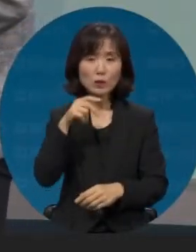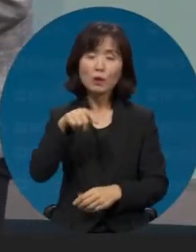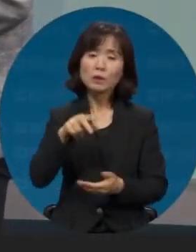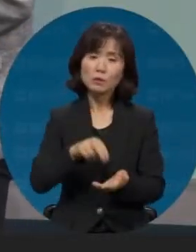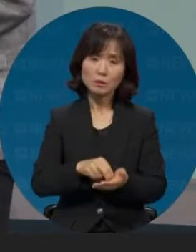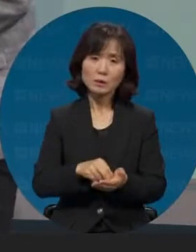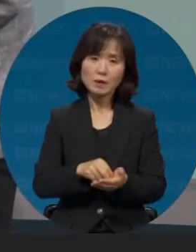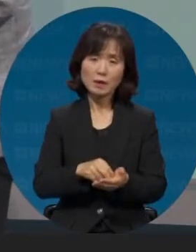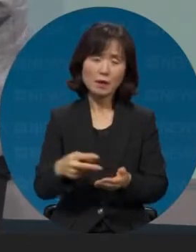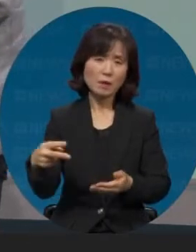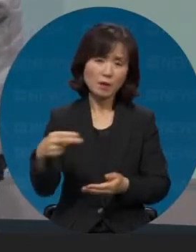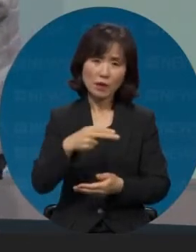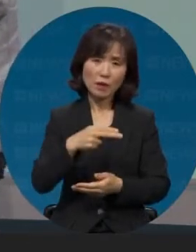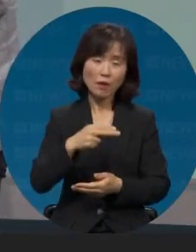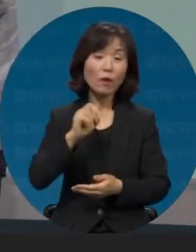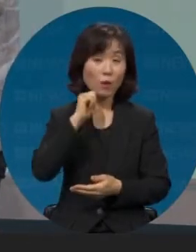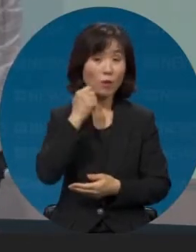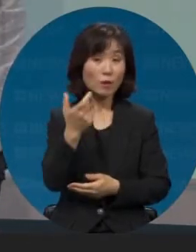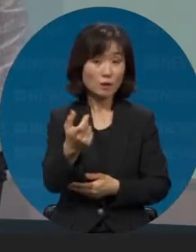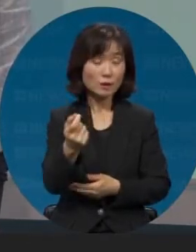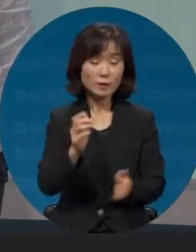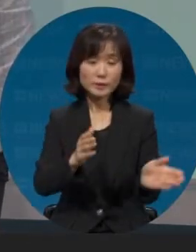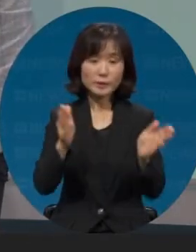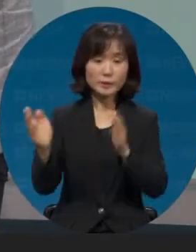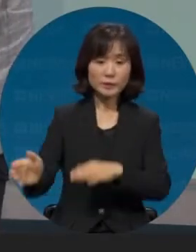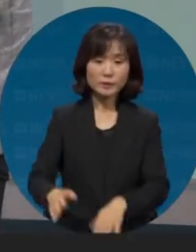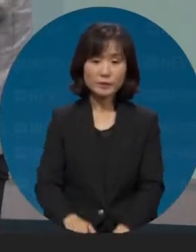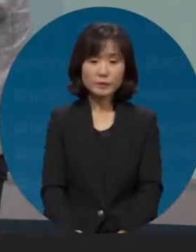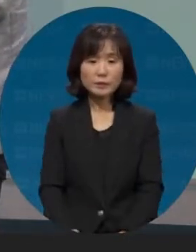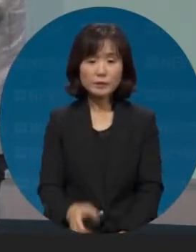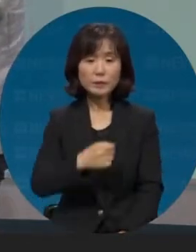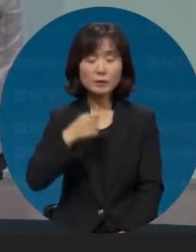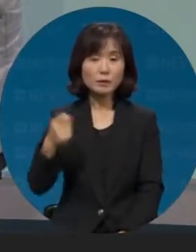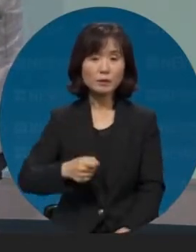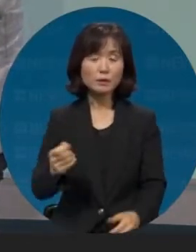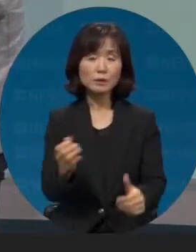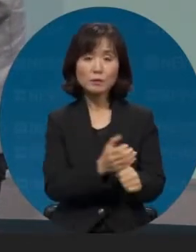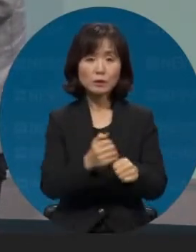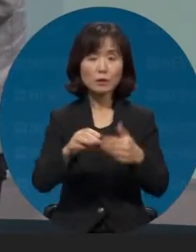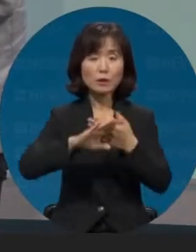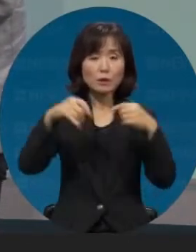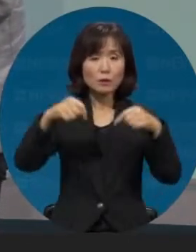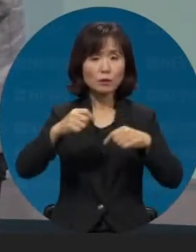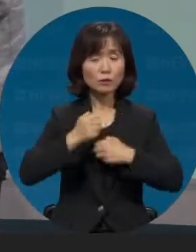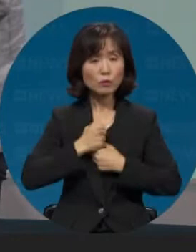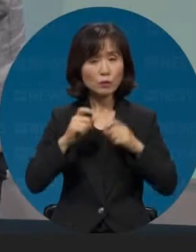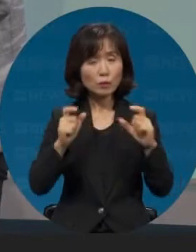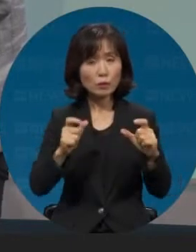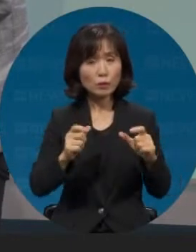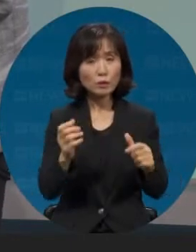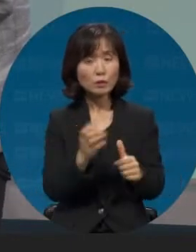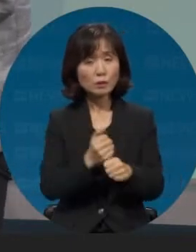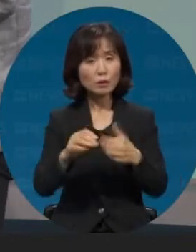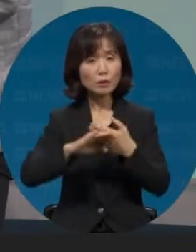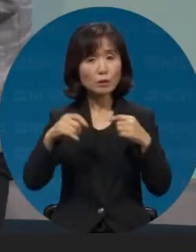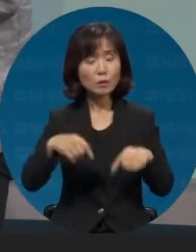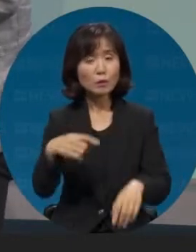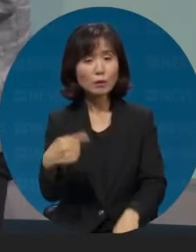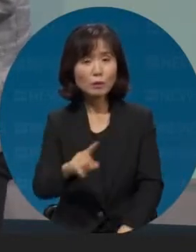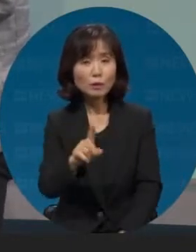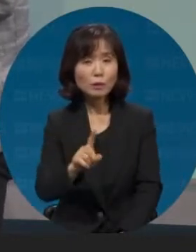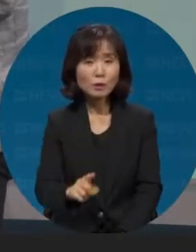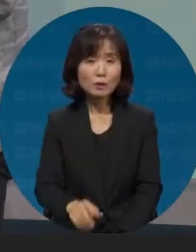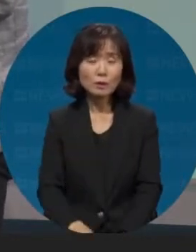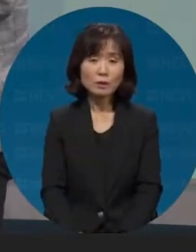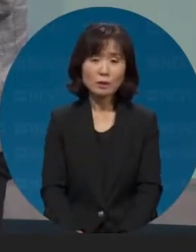문제가 좀 근절이 잘 안되는거 같습니다 4 마지막도 짚어보겠습니다 중국 납치 외교 주 이고 납치의 교육의 어떤 걸 얘기하는 겁니다 4 2